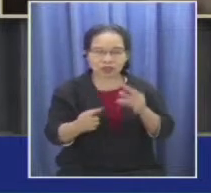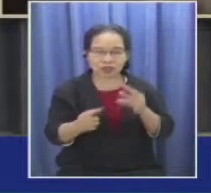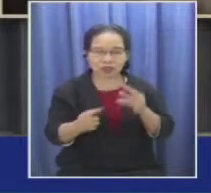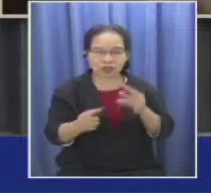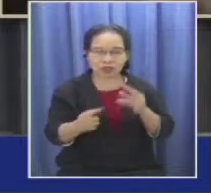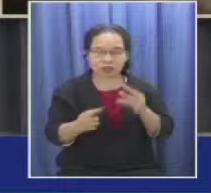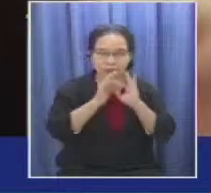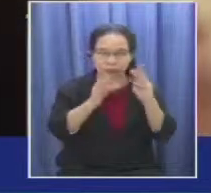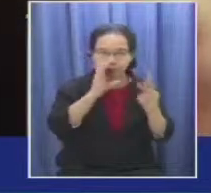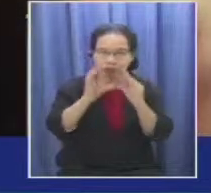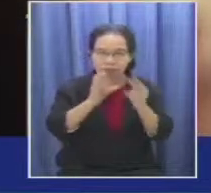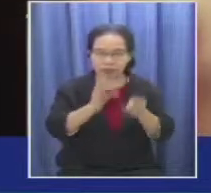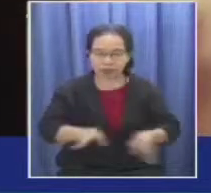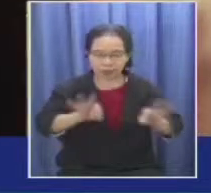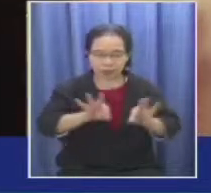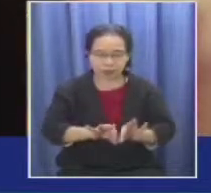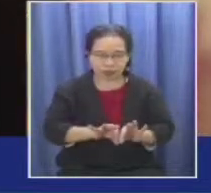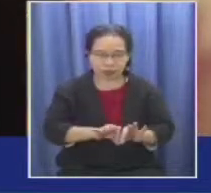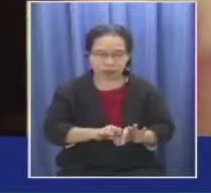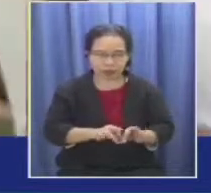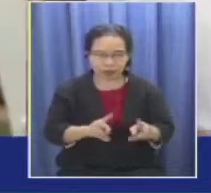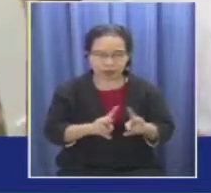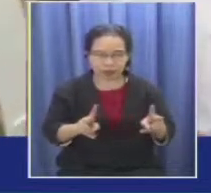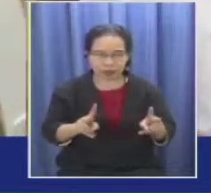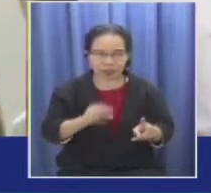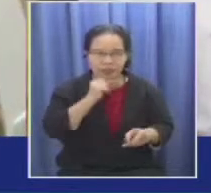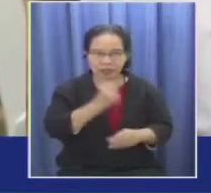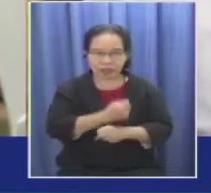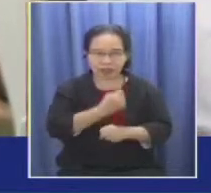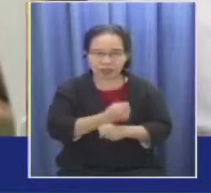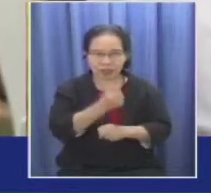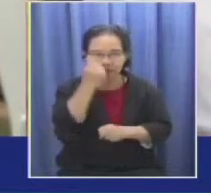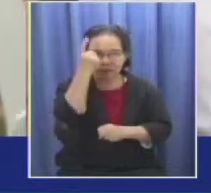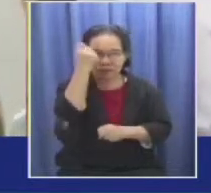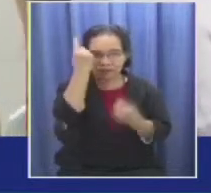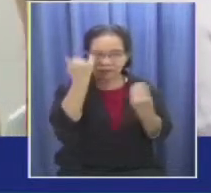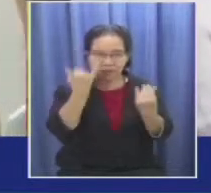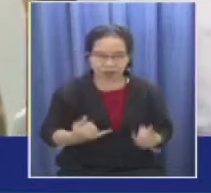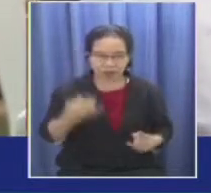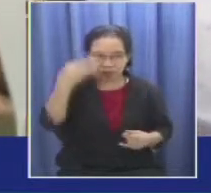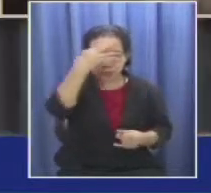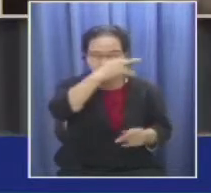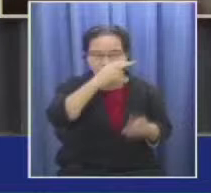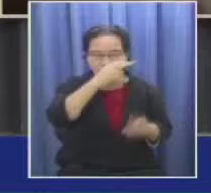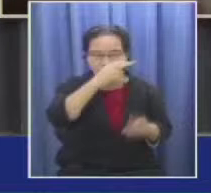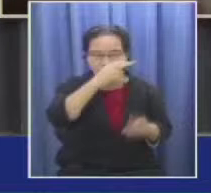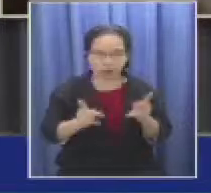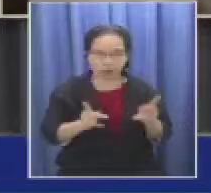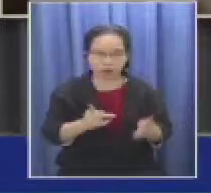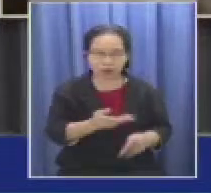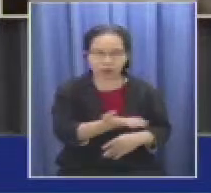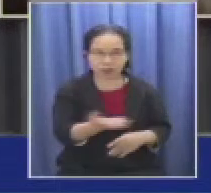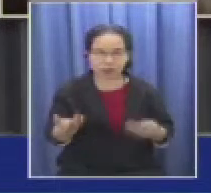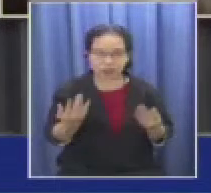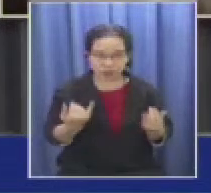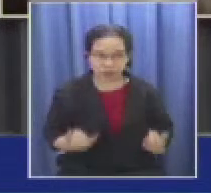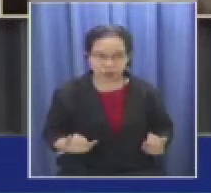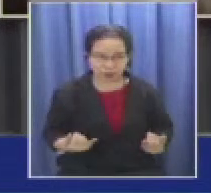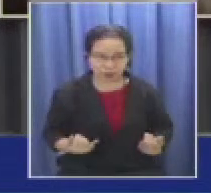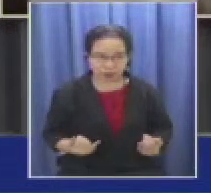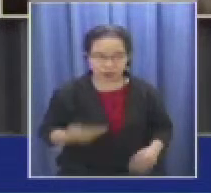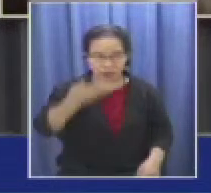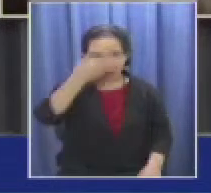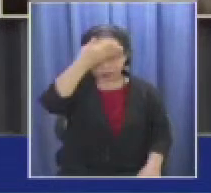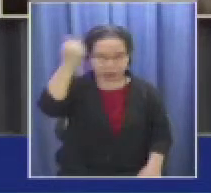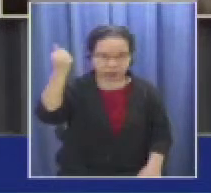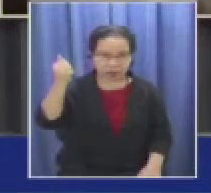mu so wa ho kyerɛ mu o so wa man o wa ho to mu o unu se de se bompa ye kyerɛ wo Nyankopon